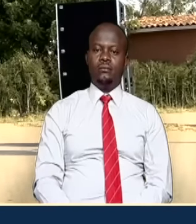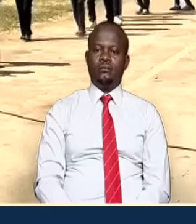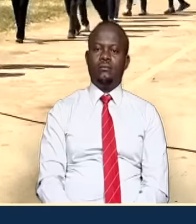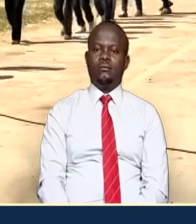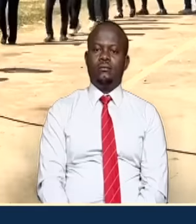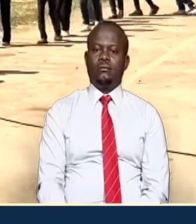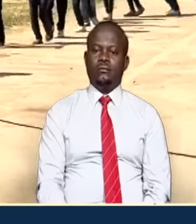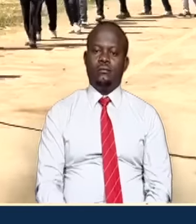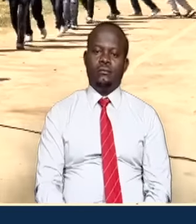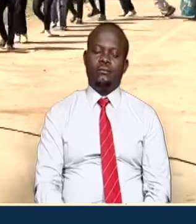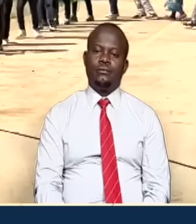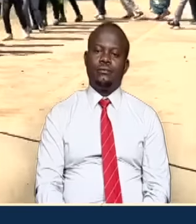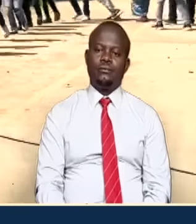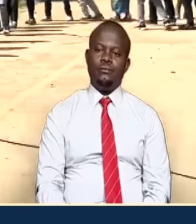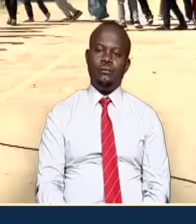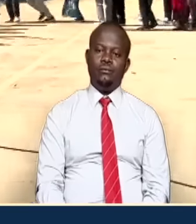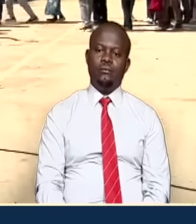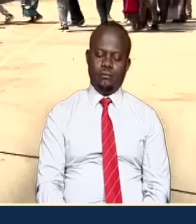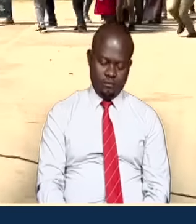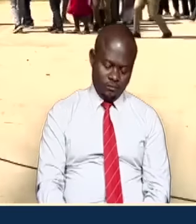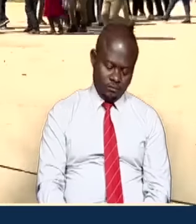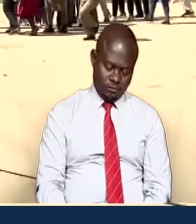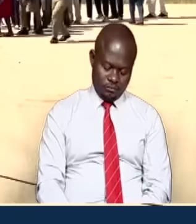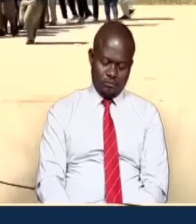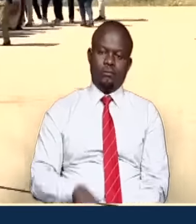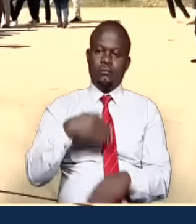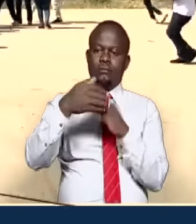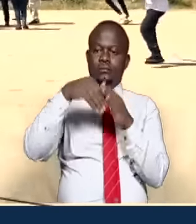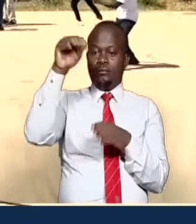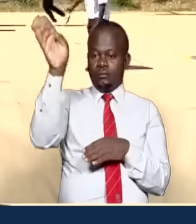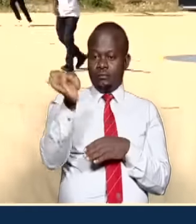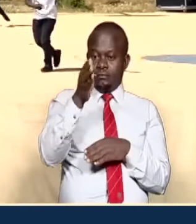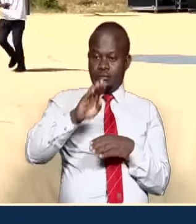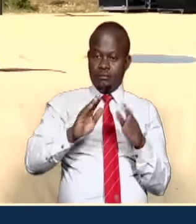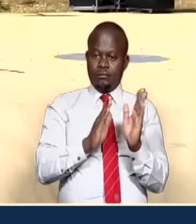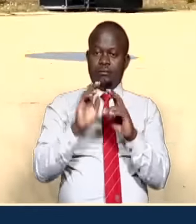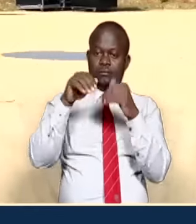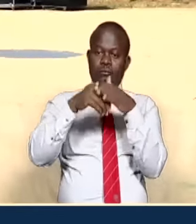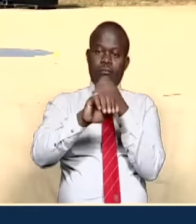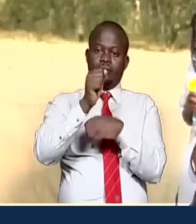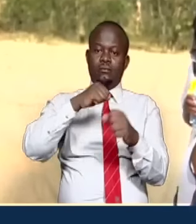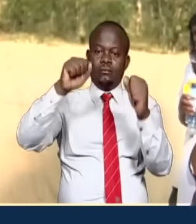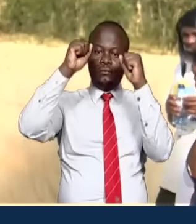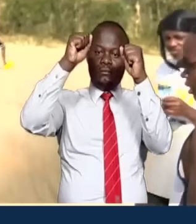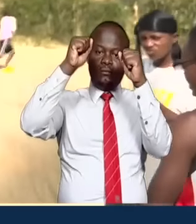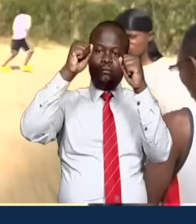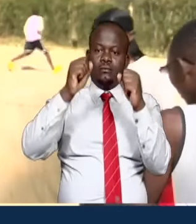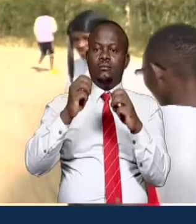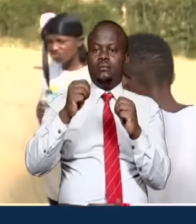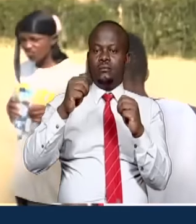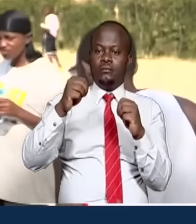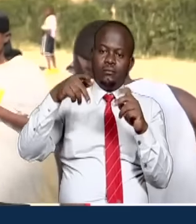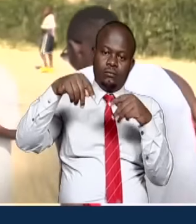tubatumikire. Nyuma ya Bugesera biteganyijwe ko ibikorwa byo kwamamaza abakandida depite